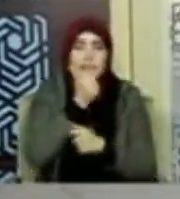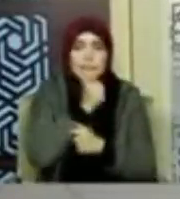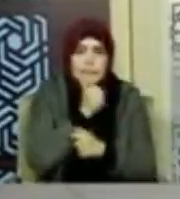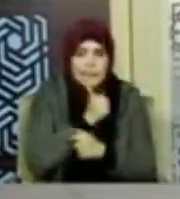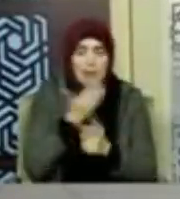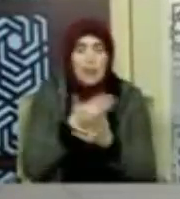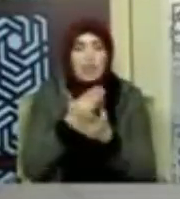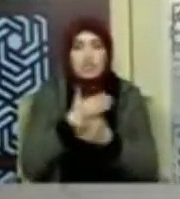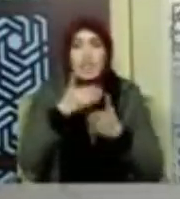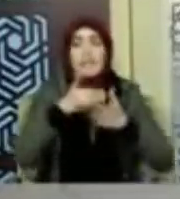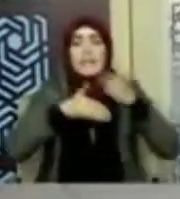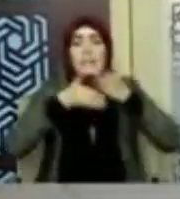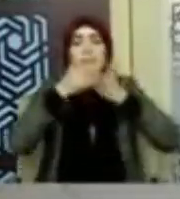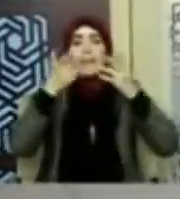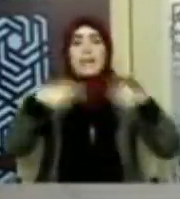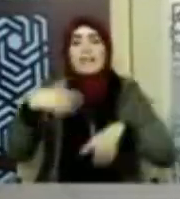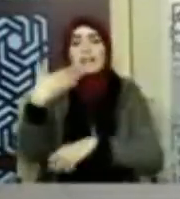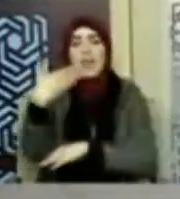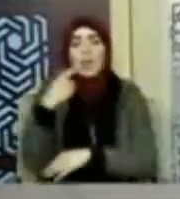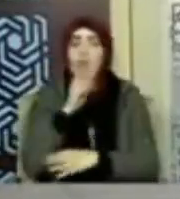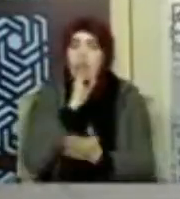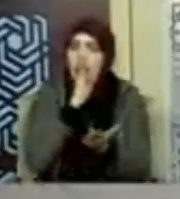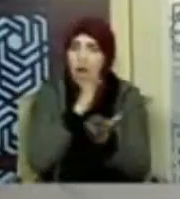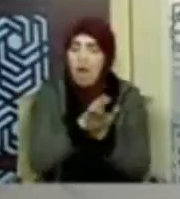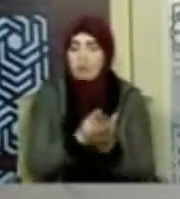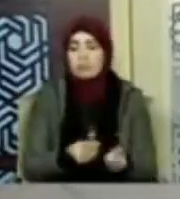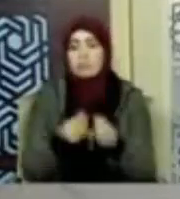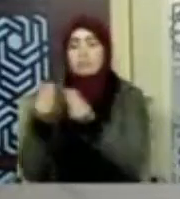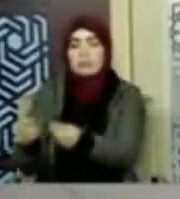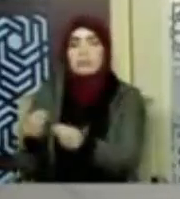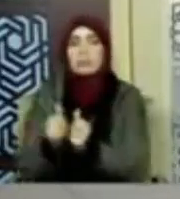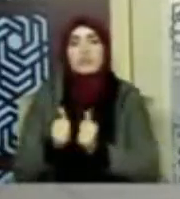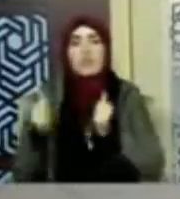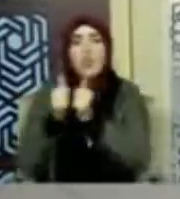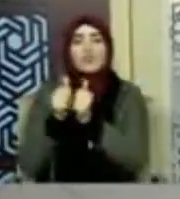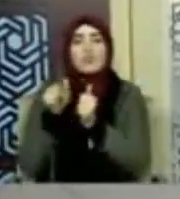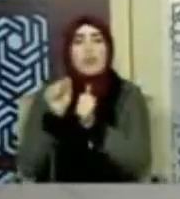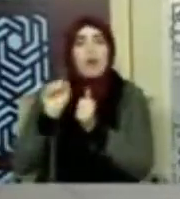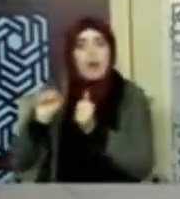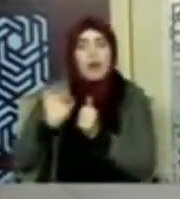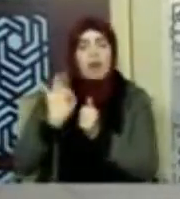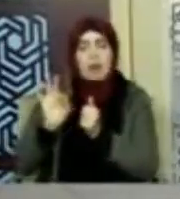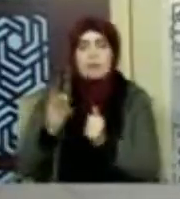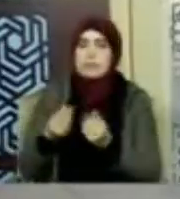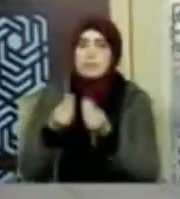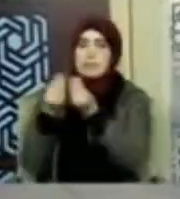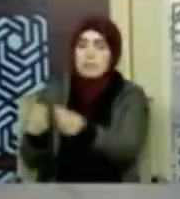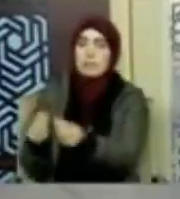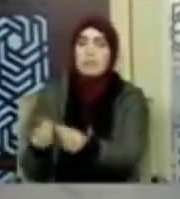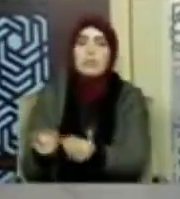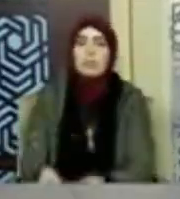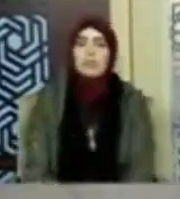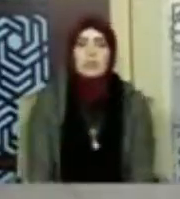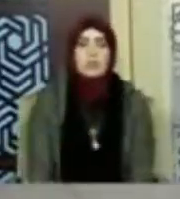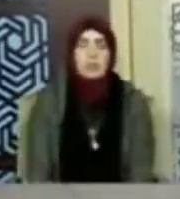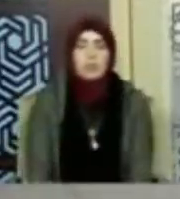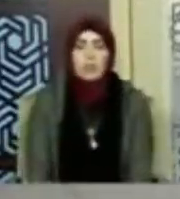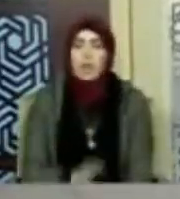الدولة، فهذا حق أسر هؤلاء الأبطال أن يكرموا.